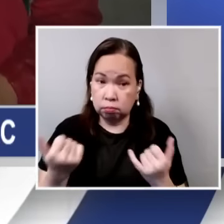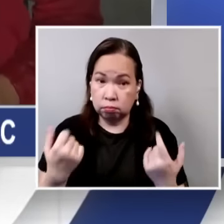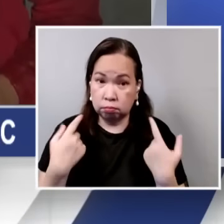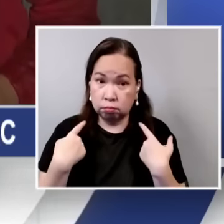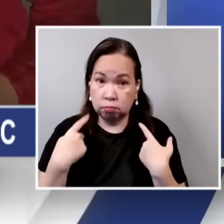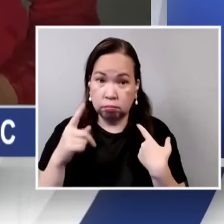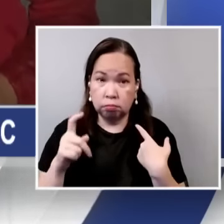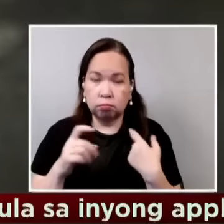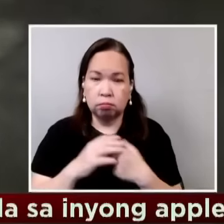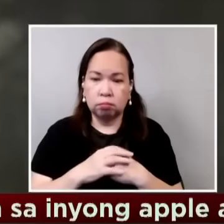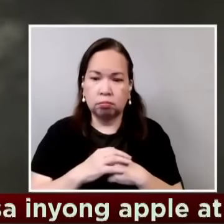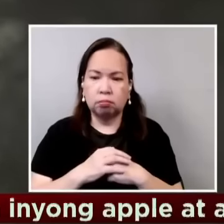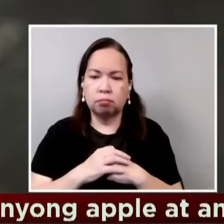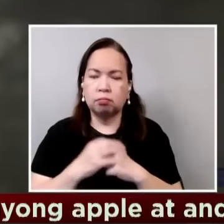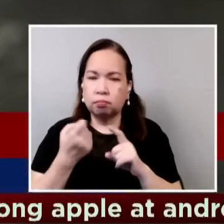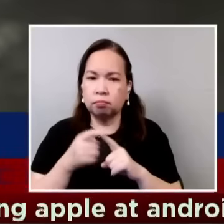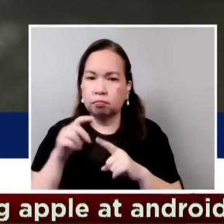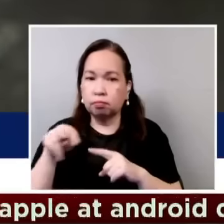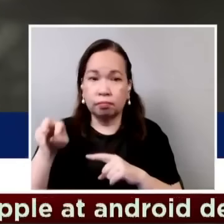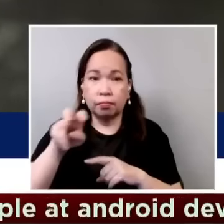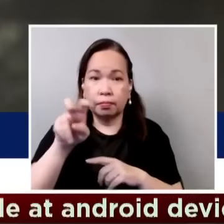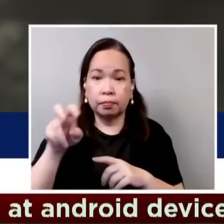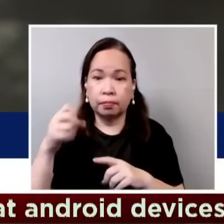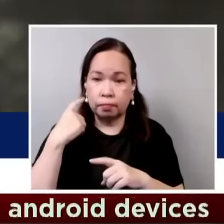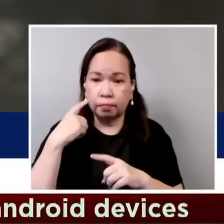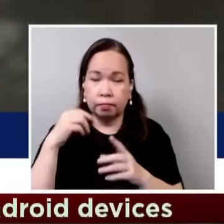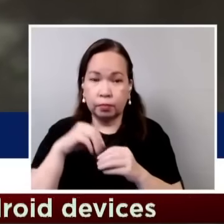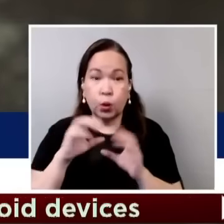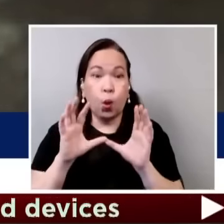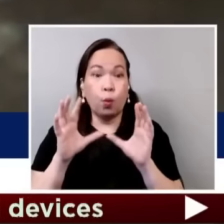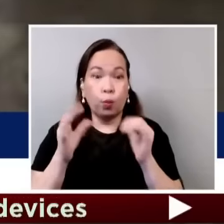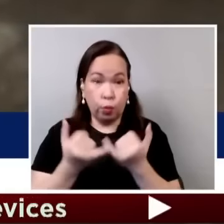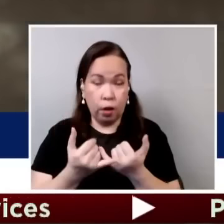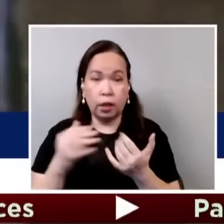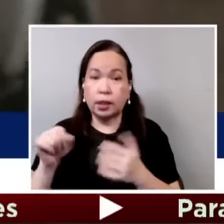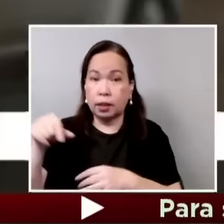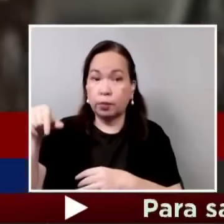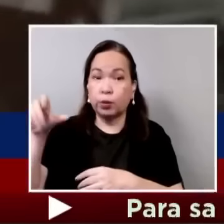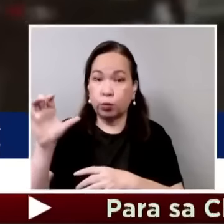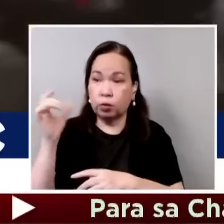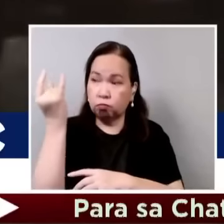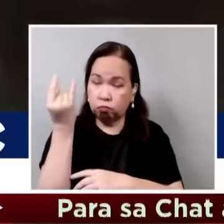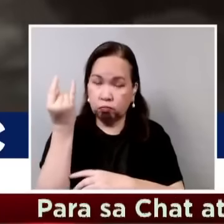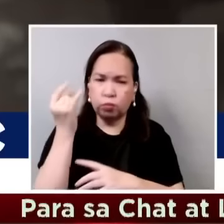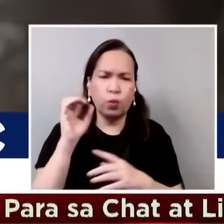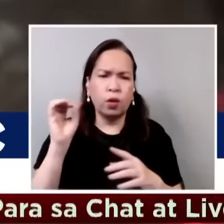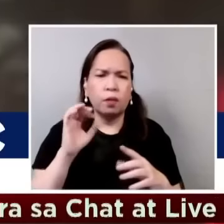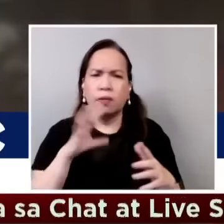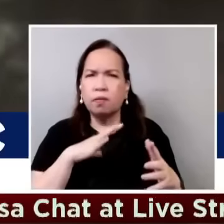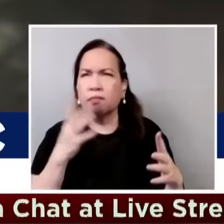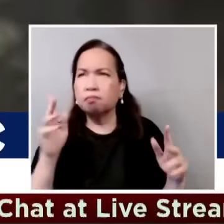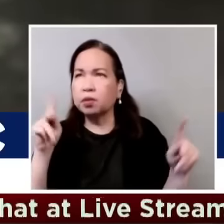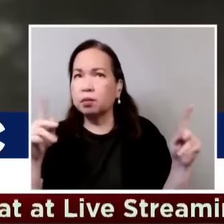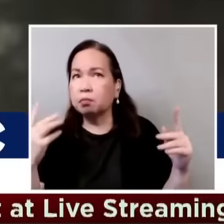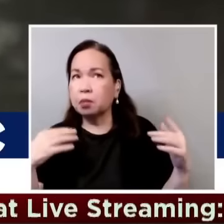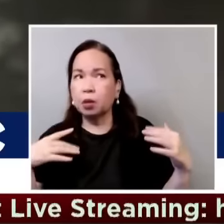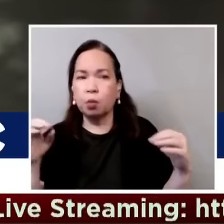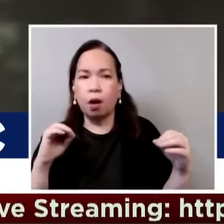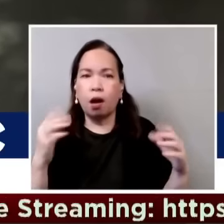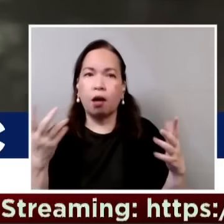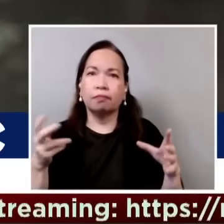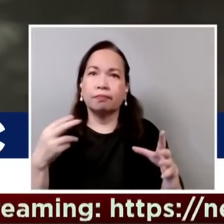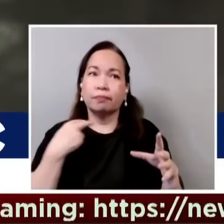Karen, sa ating pag-iikot kanina, particular na sa Commonwealth Avenue at sa Quezon City Circle, ay wala namang gaanong pasahero na na-stranded o